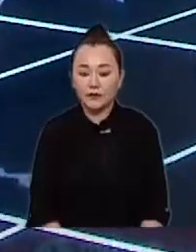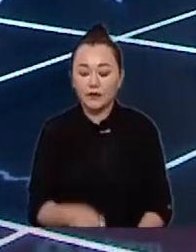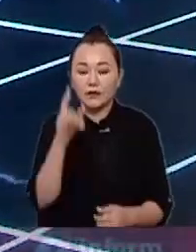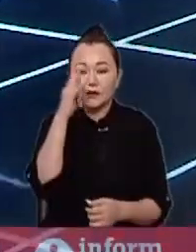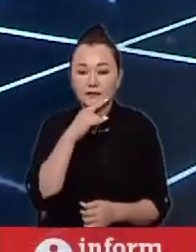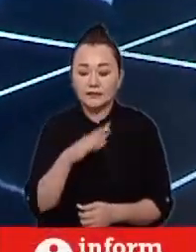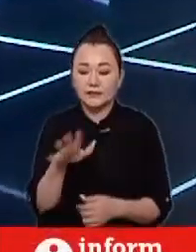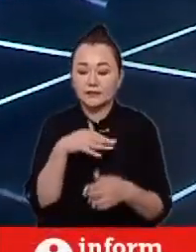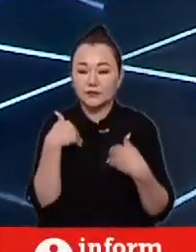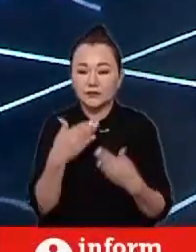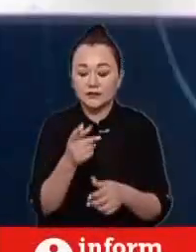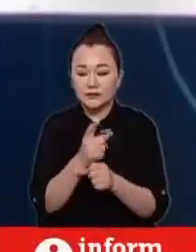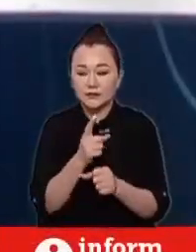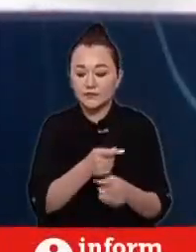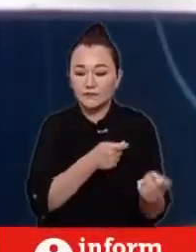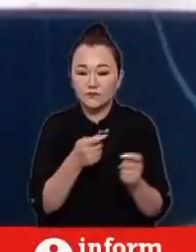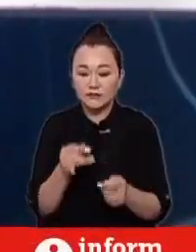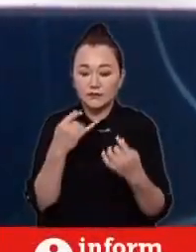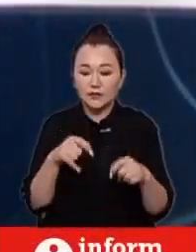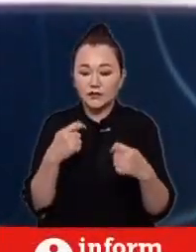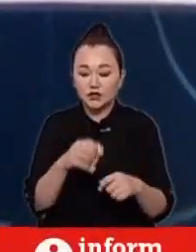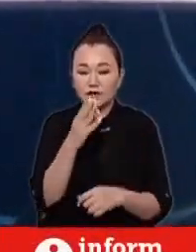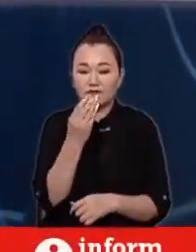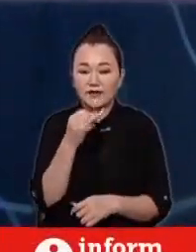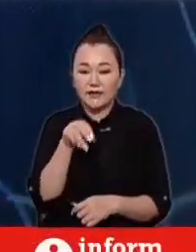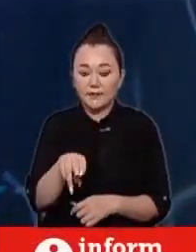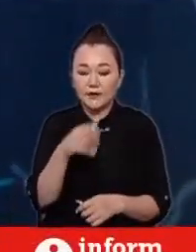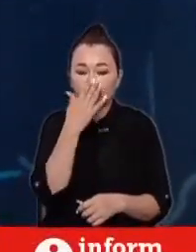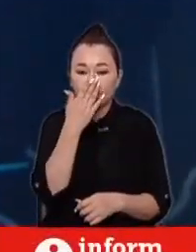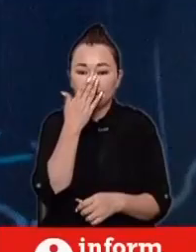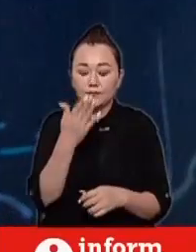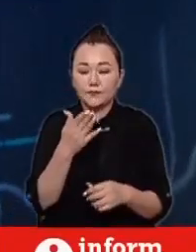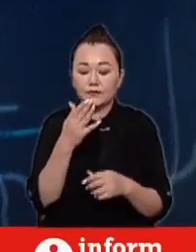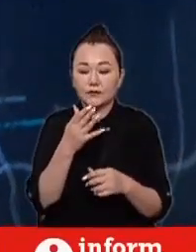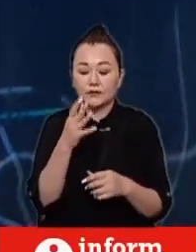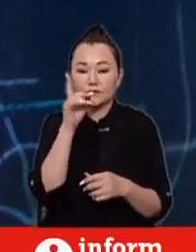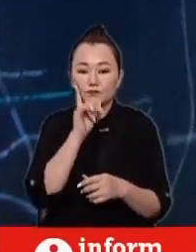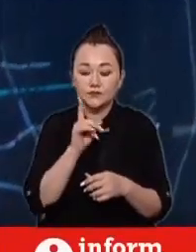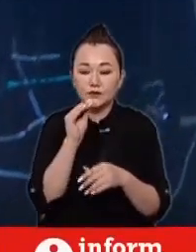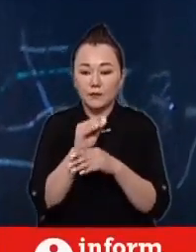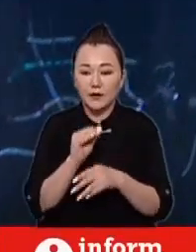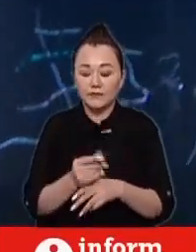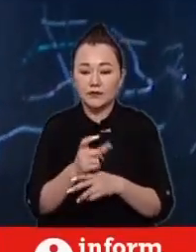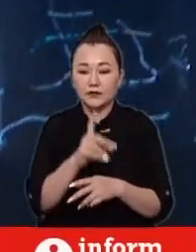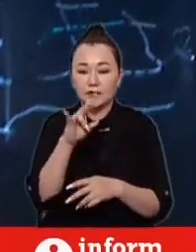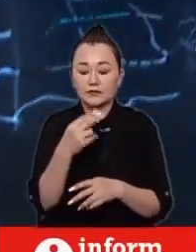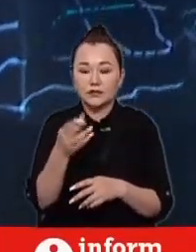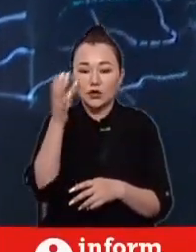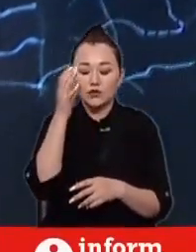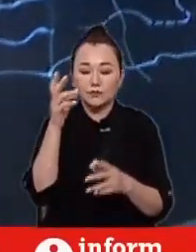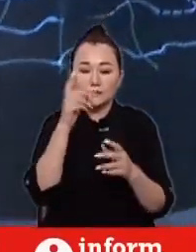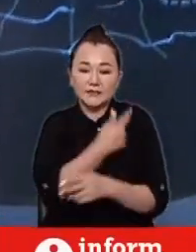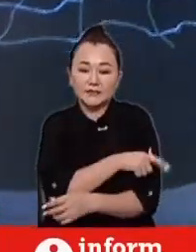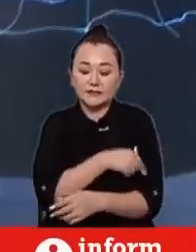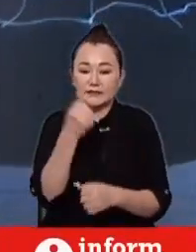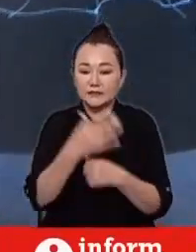В Казахстане предлагают запретить ввоз и продажу вейпов с ароматическими добавками. В Национальном научно-медицинском центре считают,